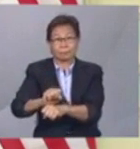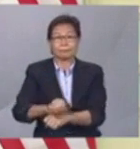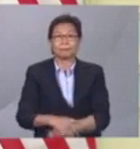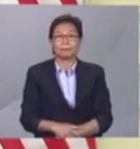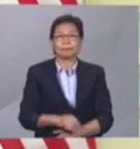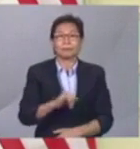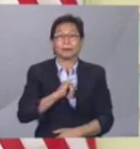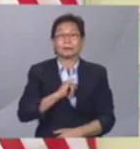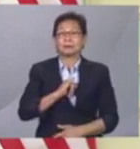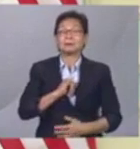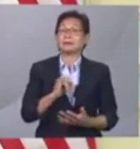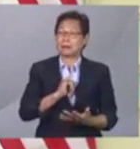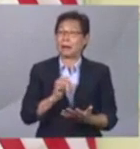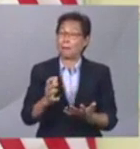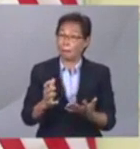Ingin saya maklumkan,